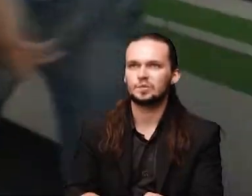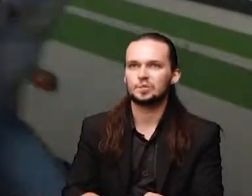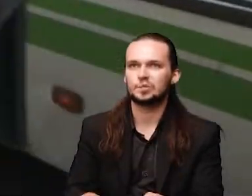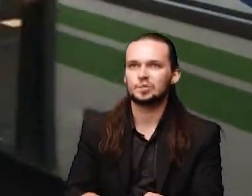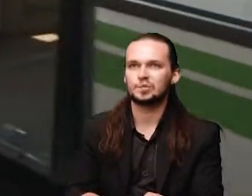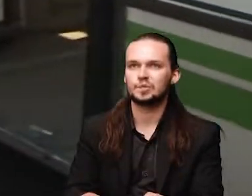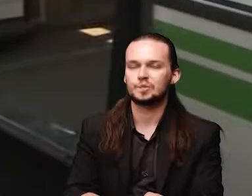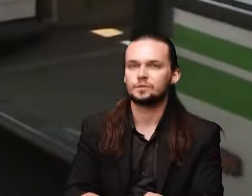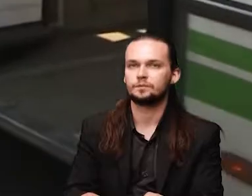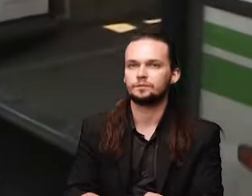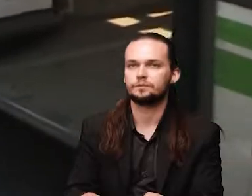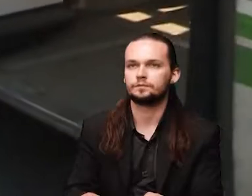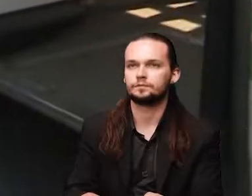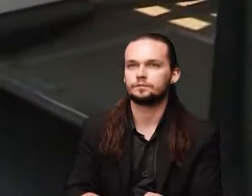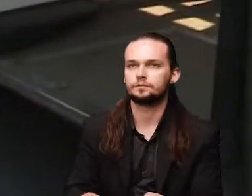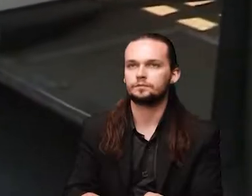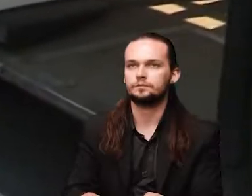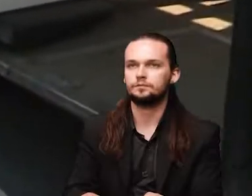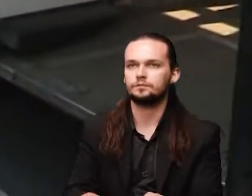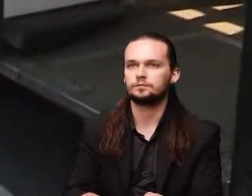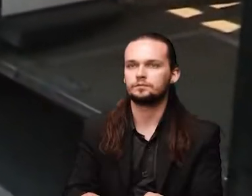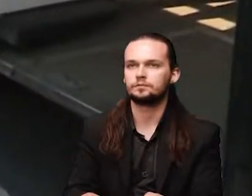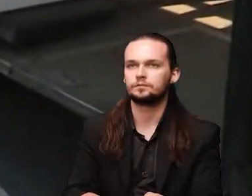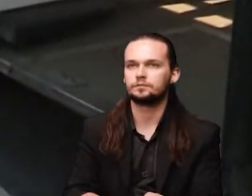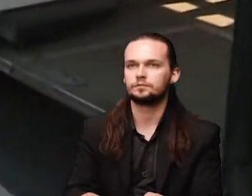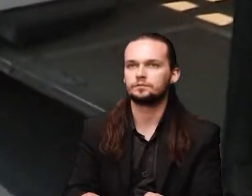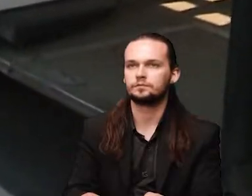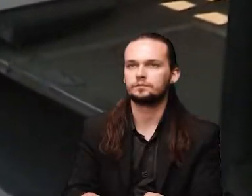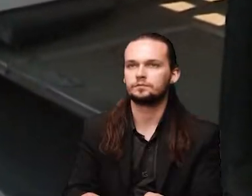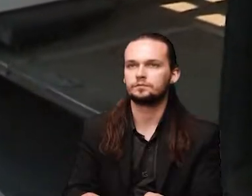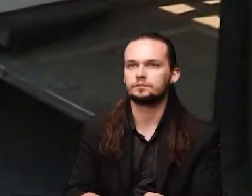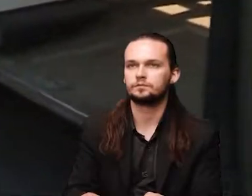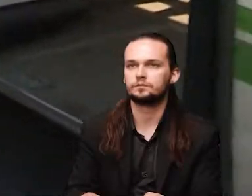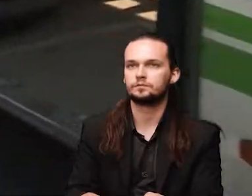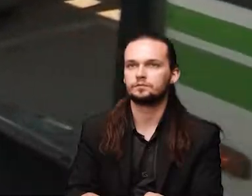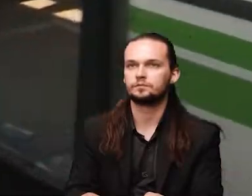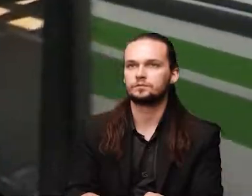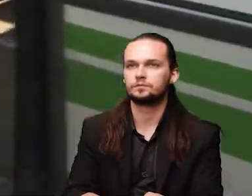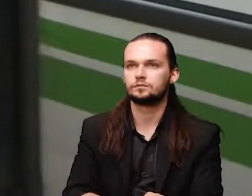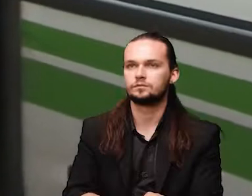Давайте. Давайте.